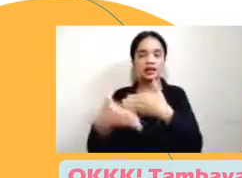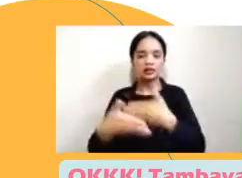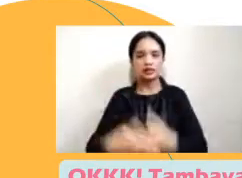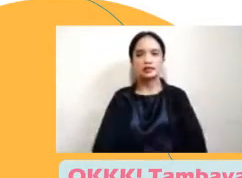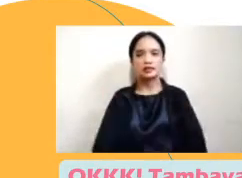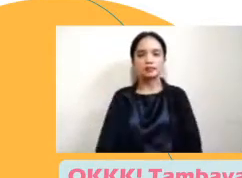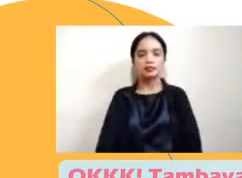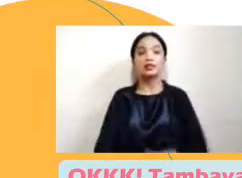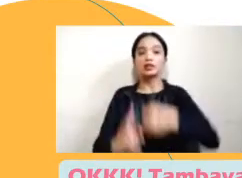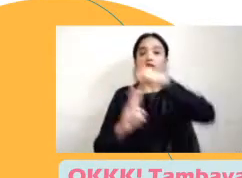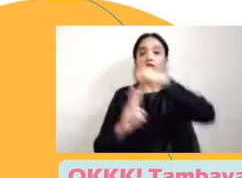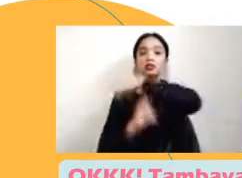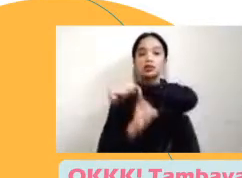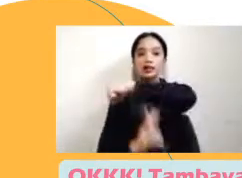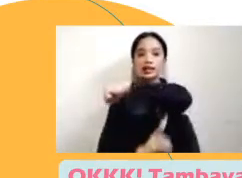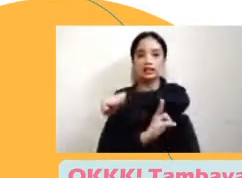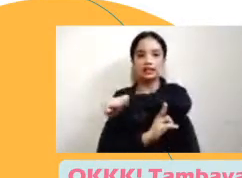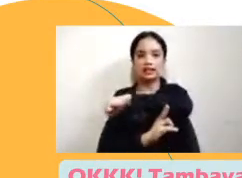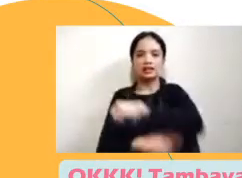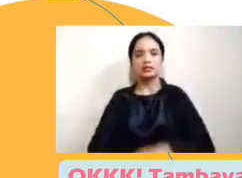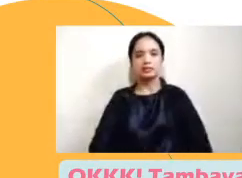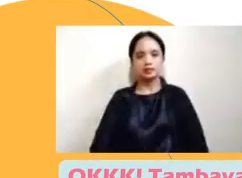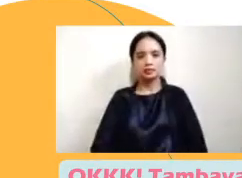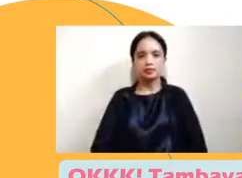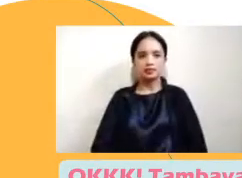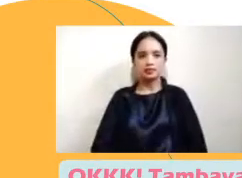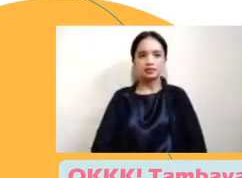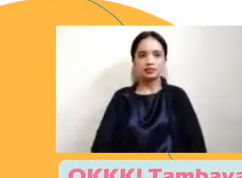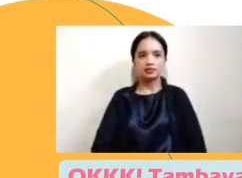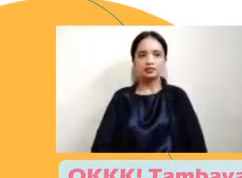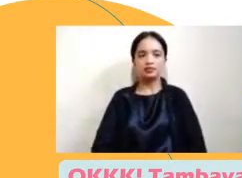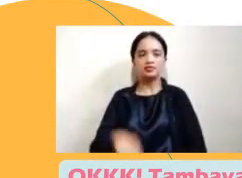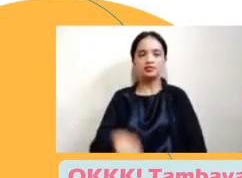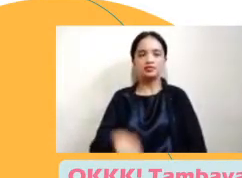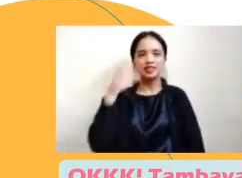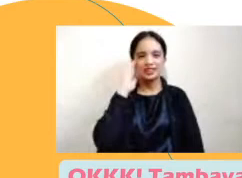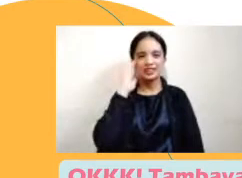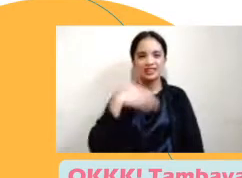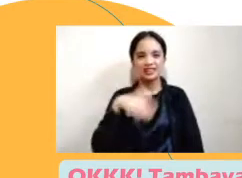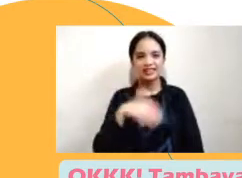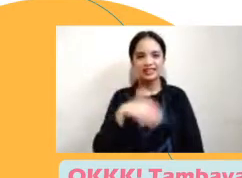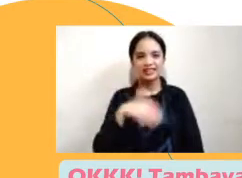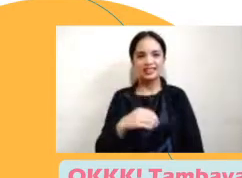Tulay. Okay. Interesting. Ay, tulya. Sana marunong talaga ako mag-type, no?